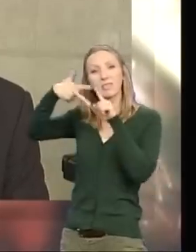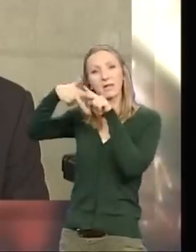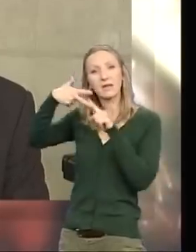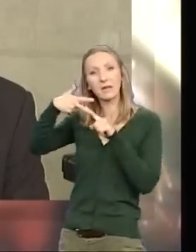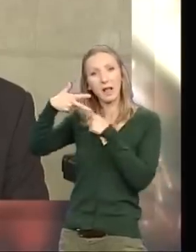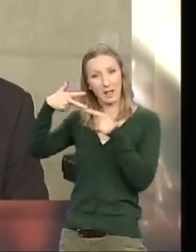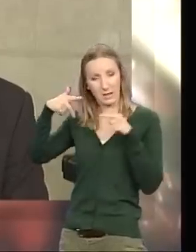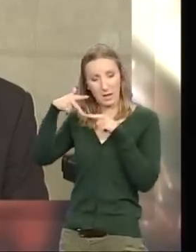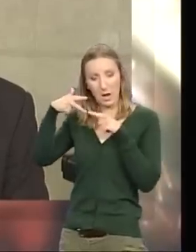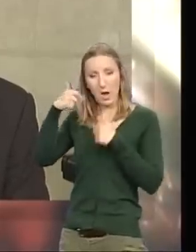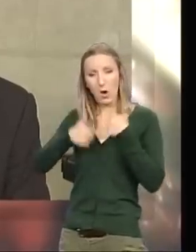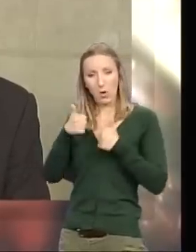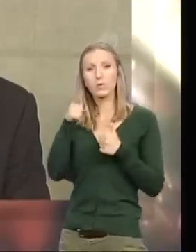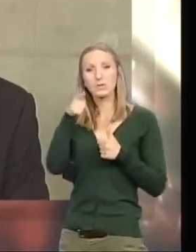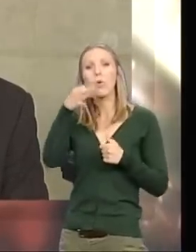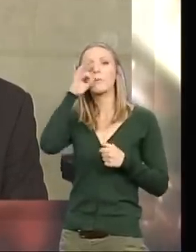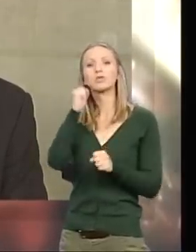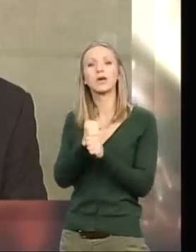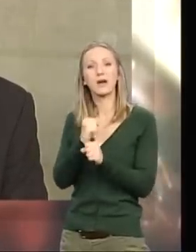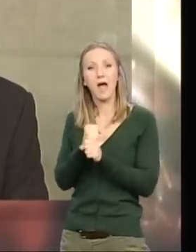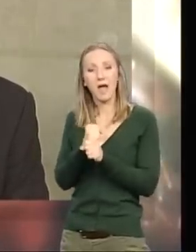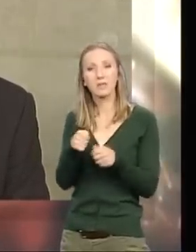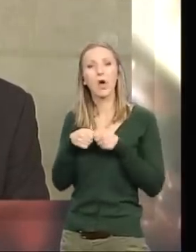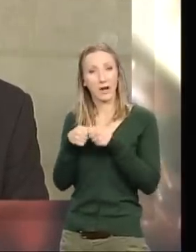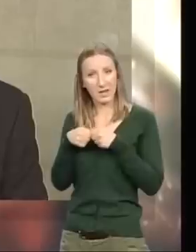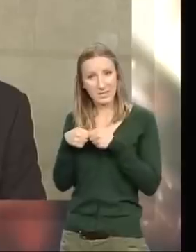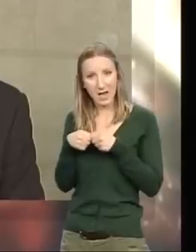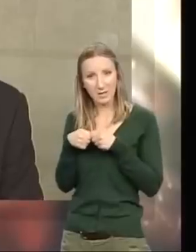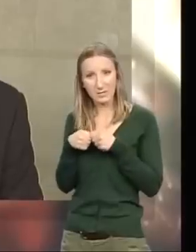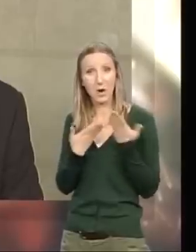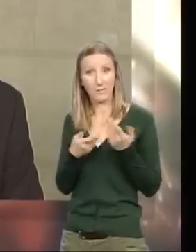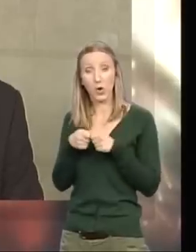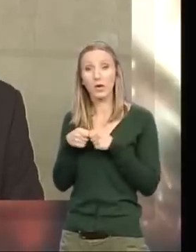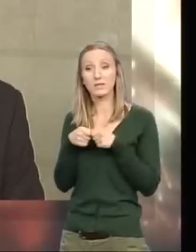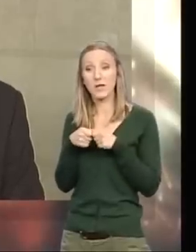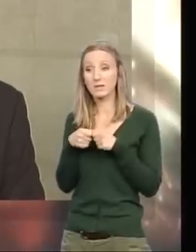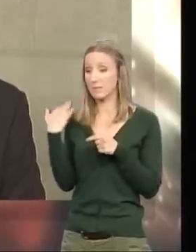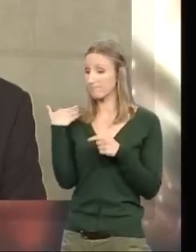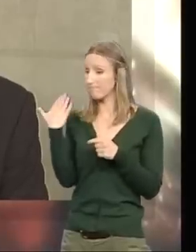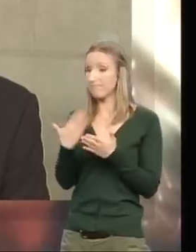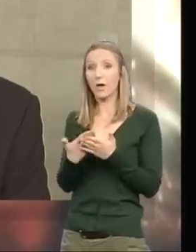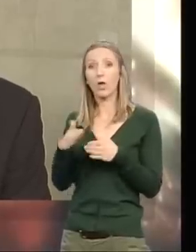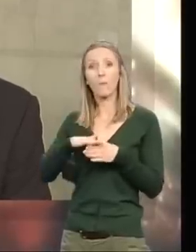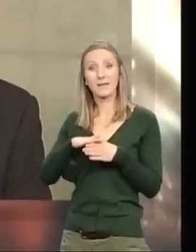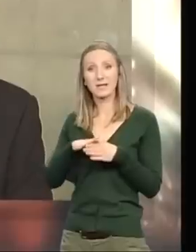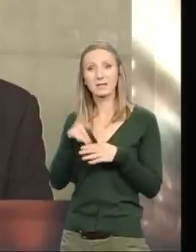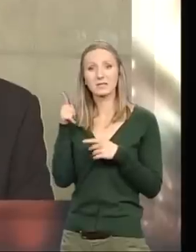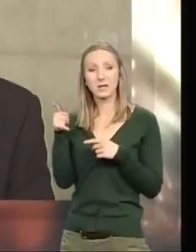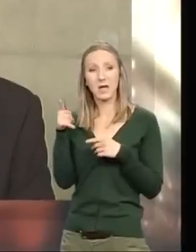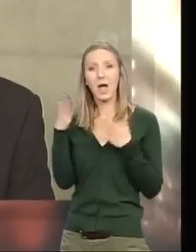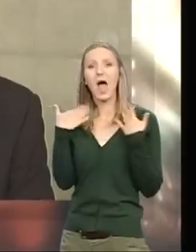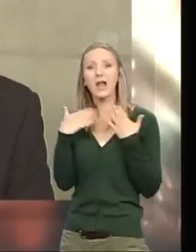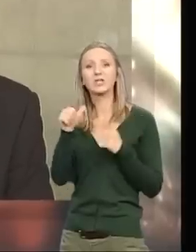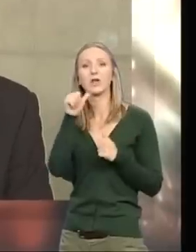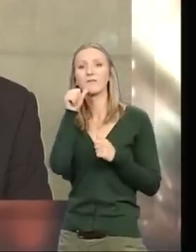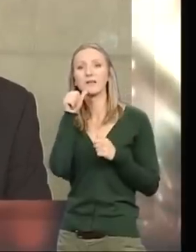su namenjeni u napređivanju rada ovih organizacija, pa smo tako u poslednjih nekoliko meseci u Aranđelovcu i